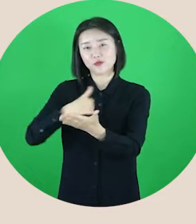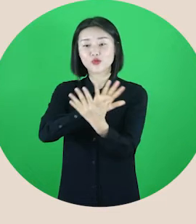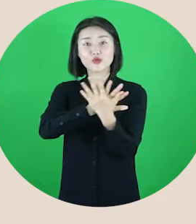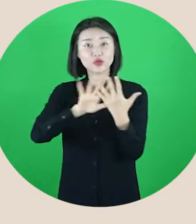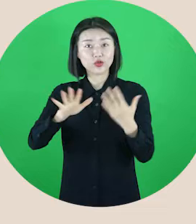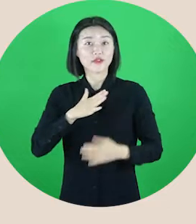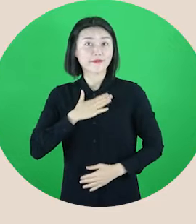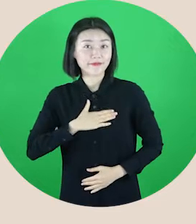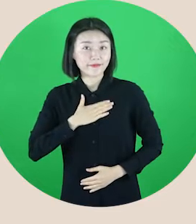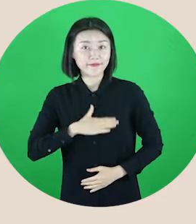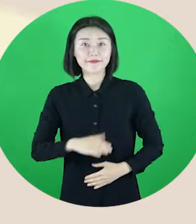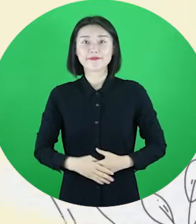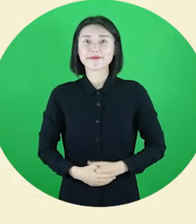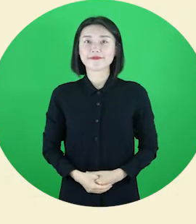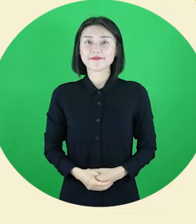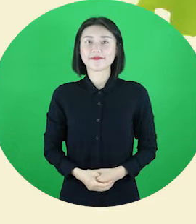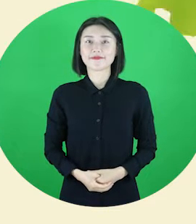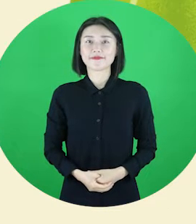거예요.